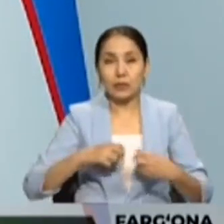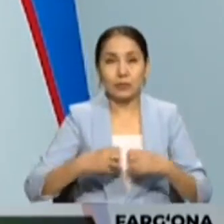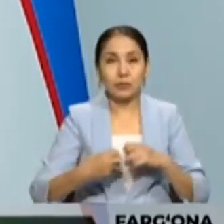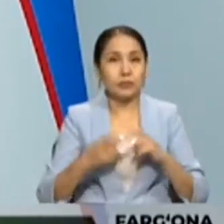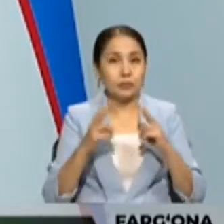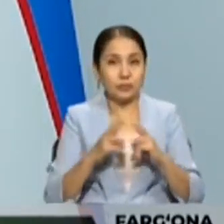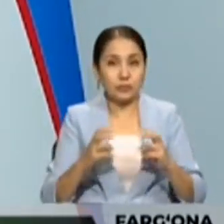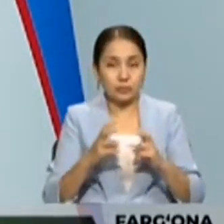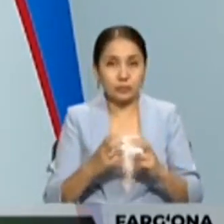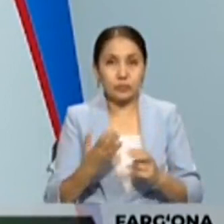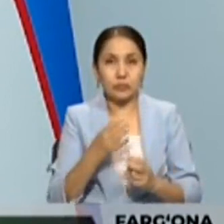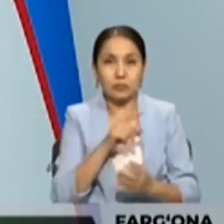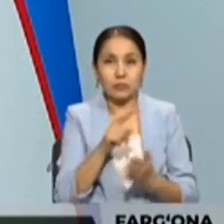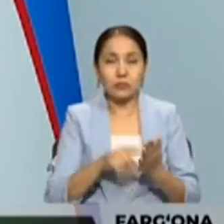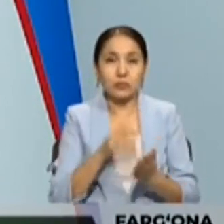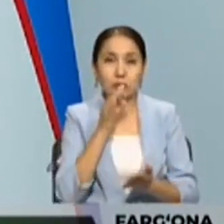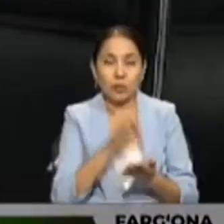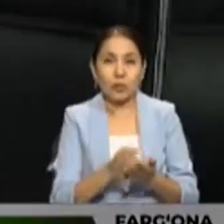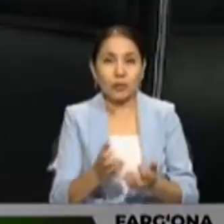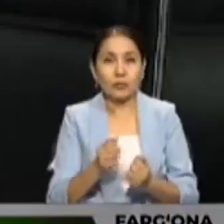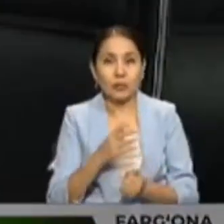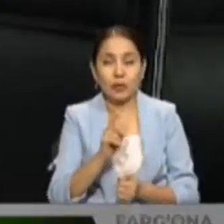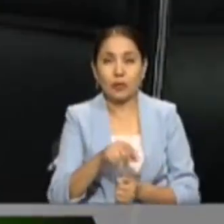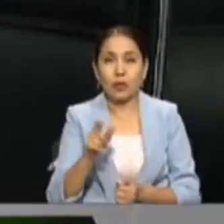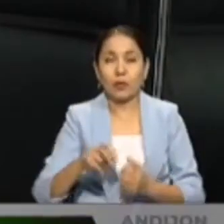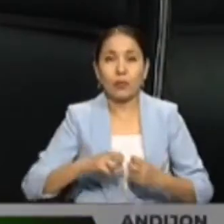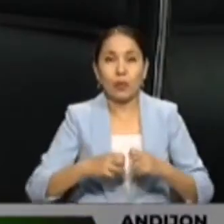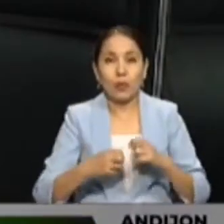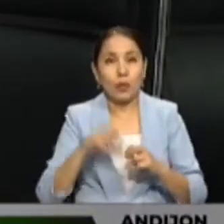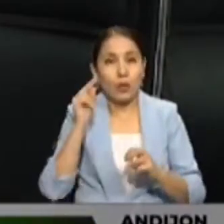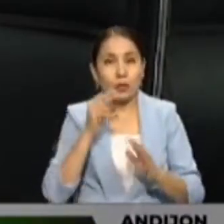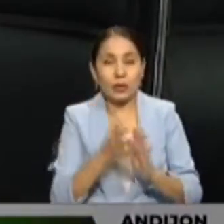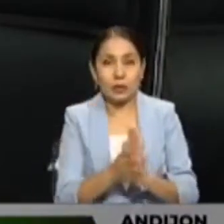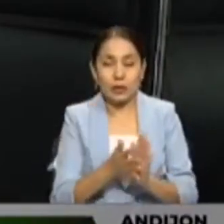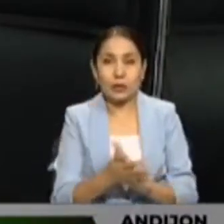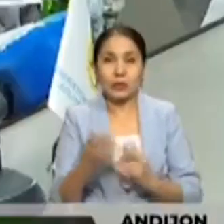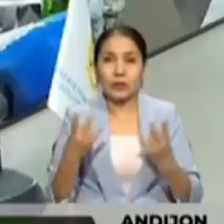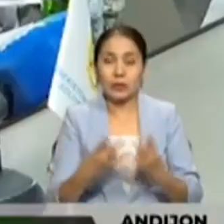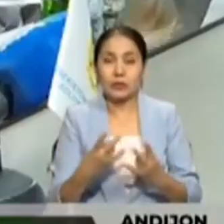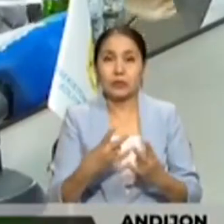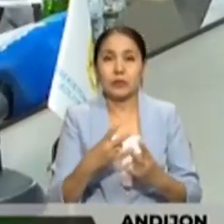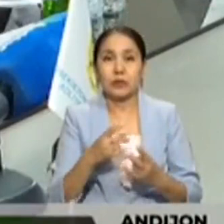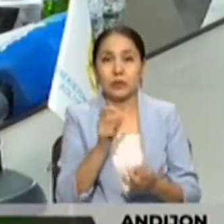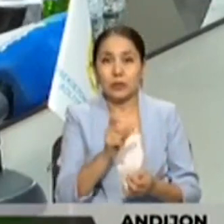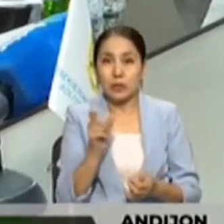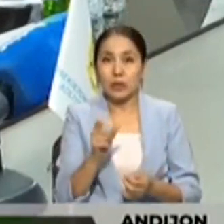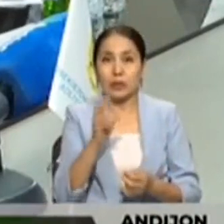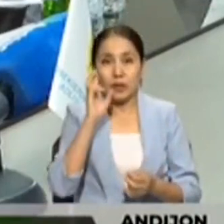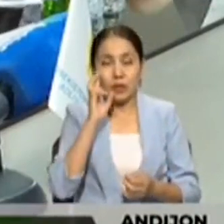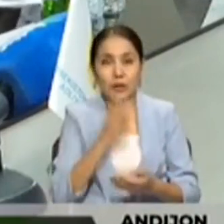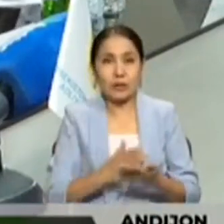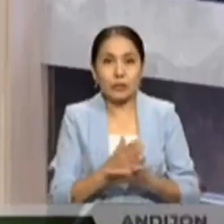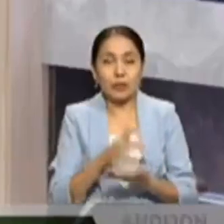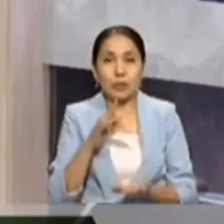o'rganish uchun so'rovnoma o'tkazish ham belgilangan. Fuqarolarning muammolari o'rganilar ekan, tegishliligiga ko'ra ular Davlat